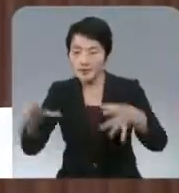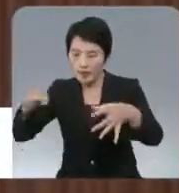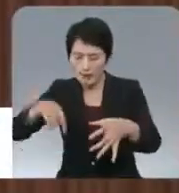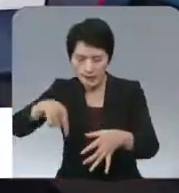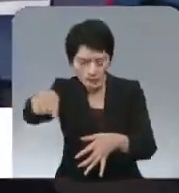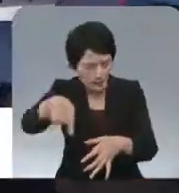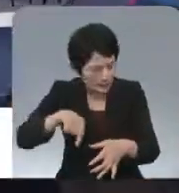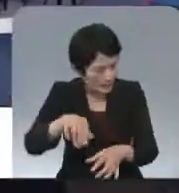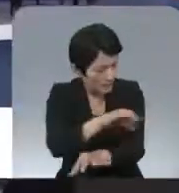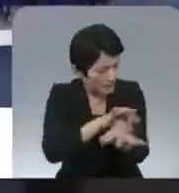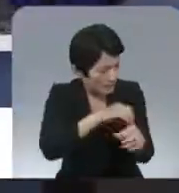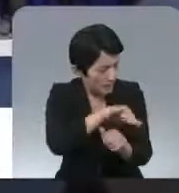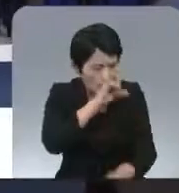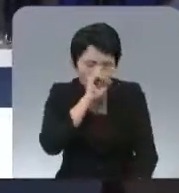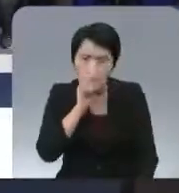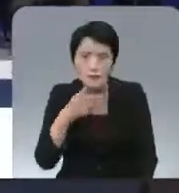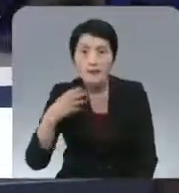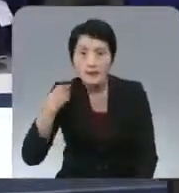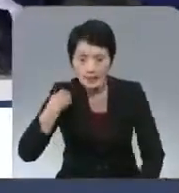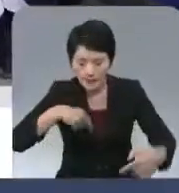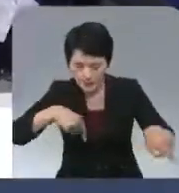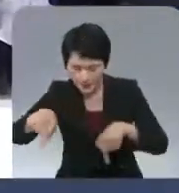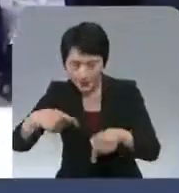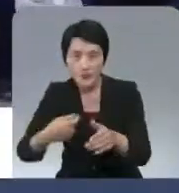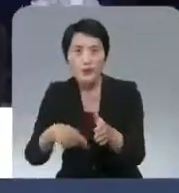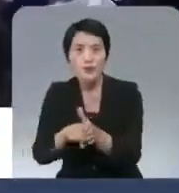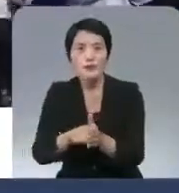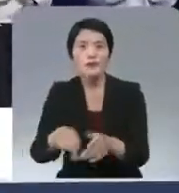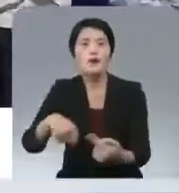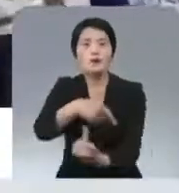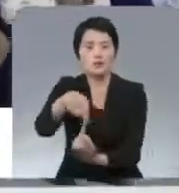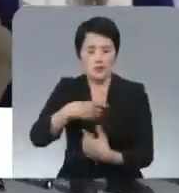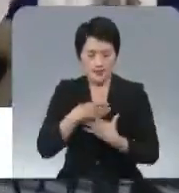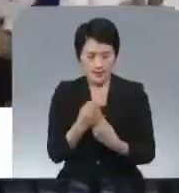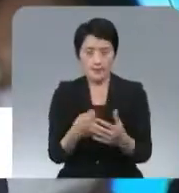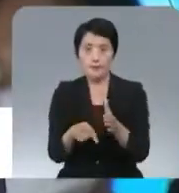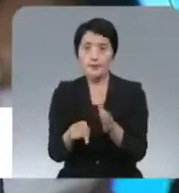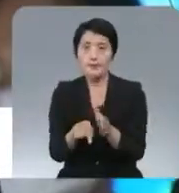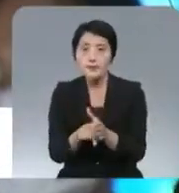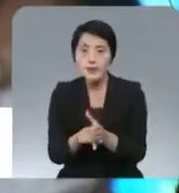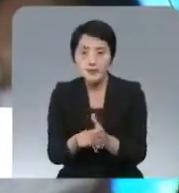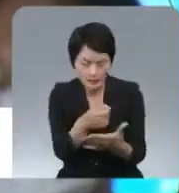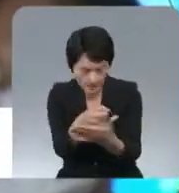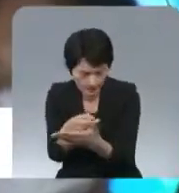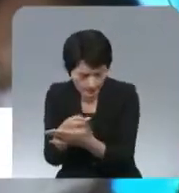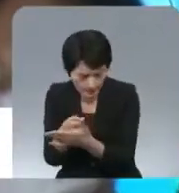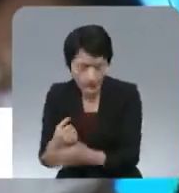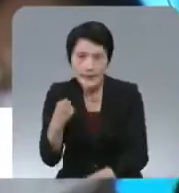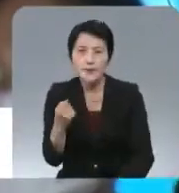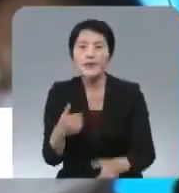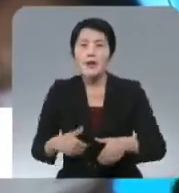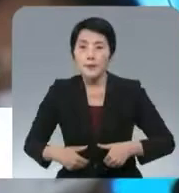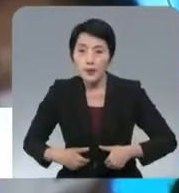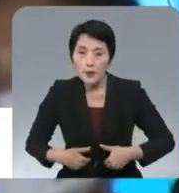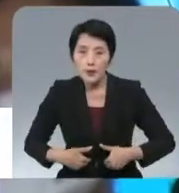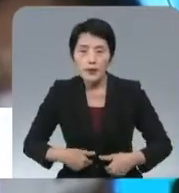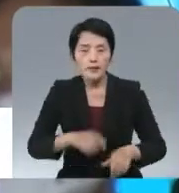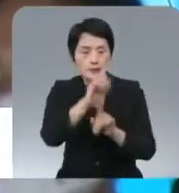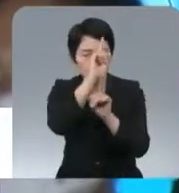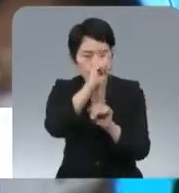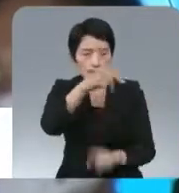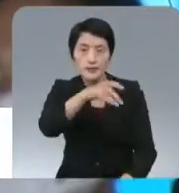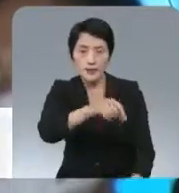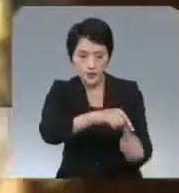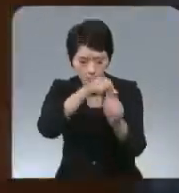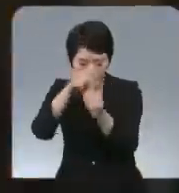と発表しましたサムスングループの会長ポストは父親のイゴンヒ前会長が2020年に亡くなってから